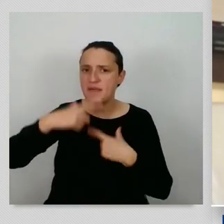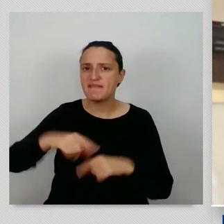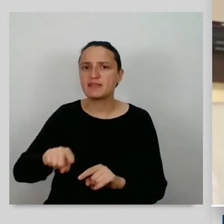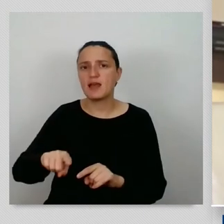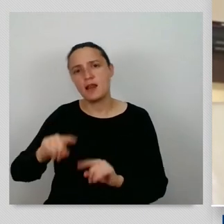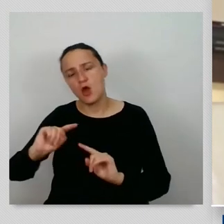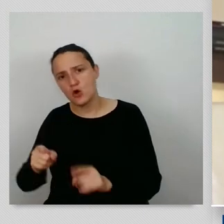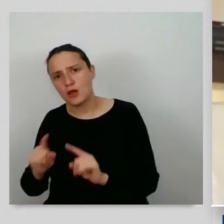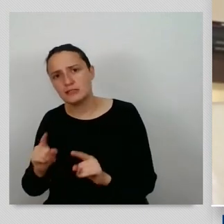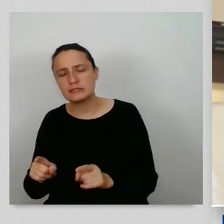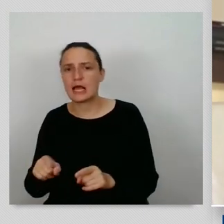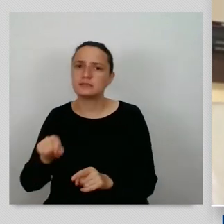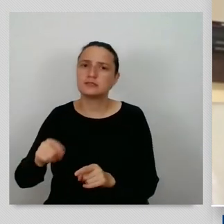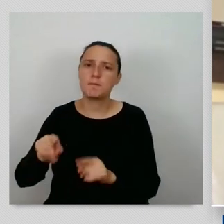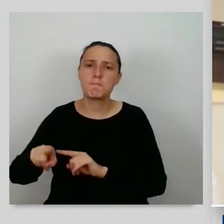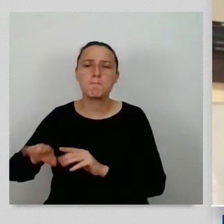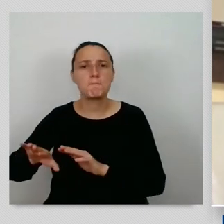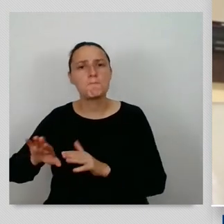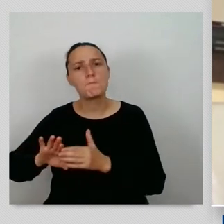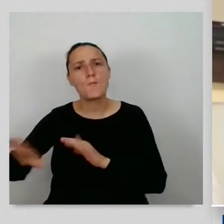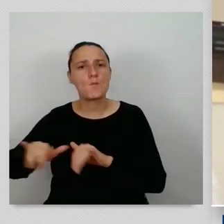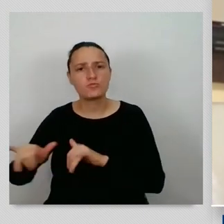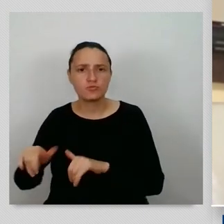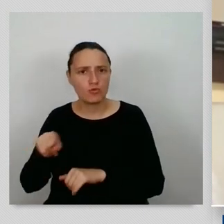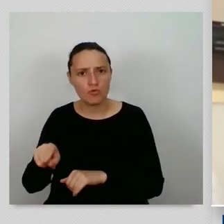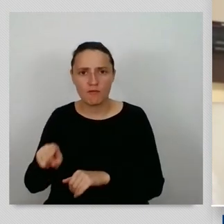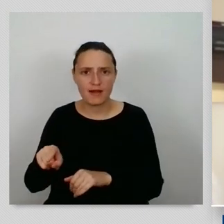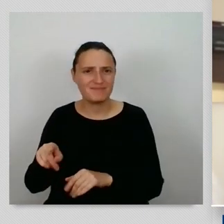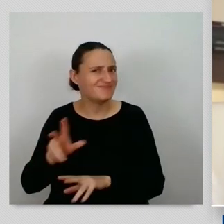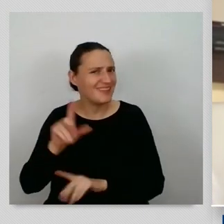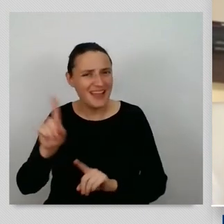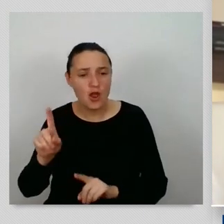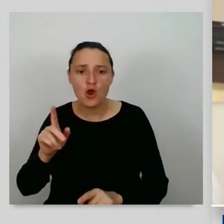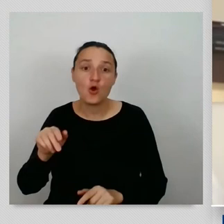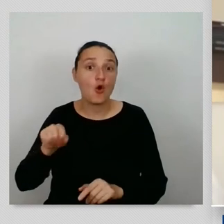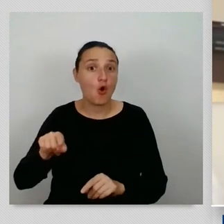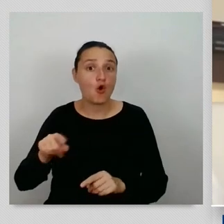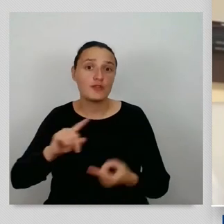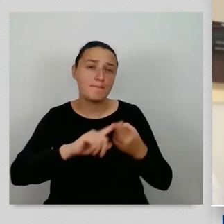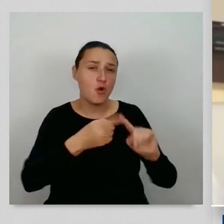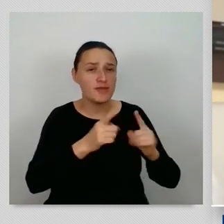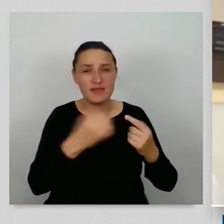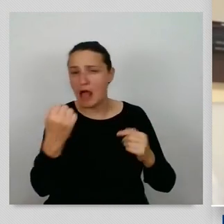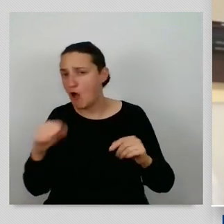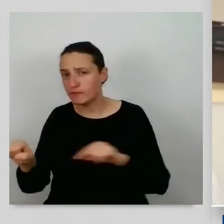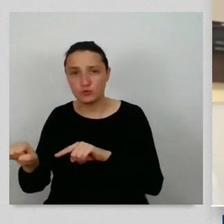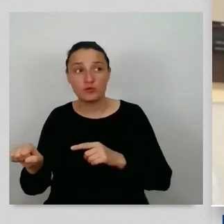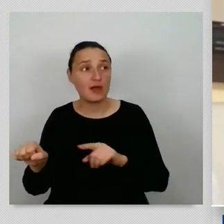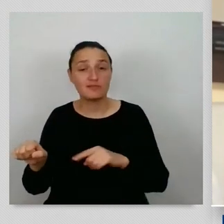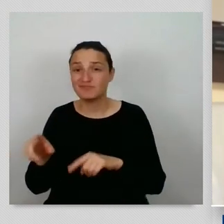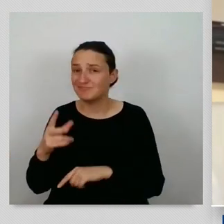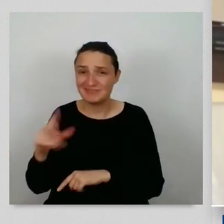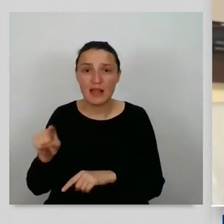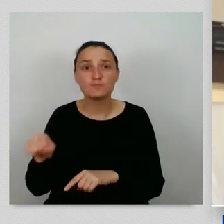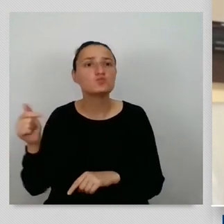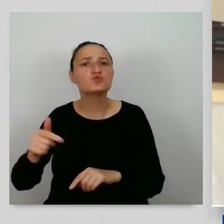organizacje pozarządowe były odwrócone od polityki, od partii politycznej, a stały się